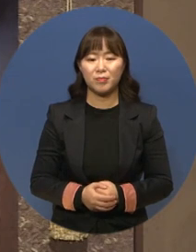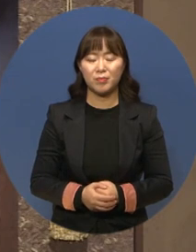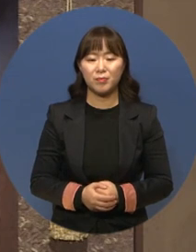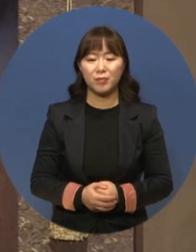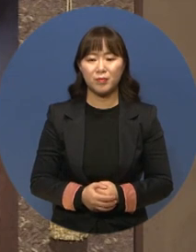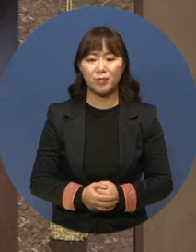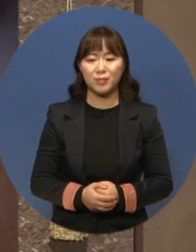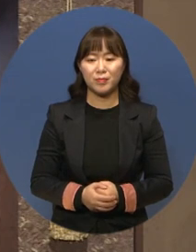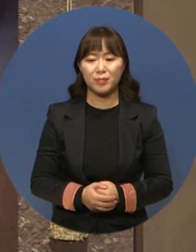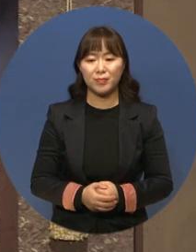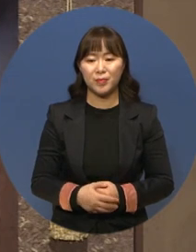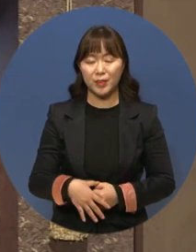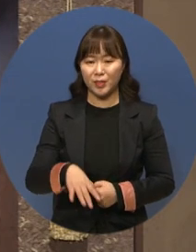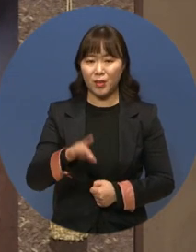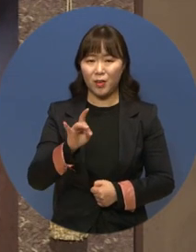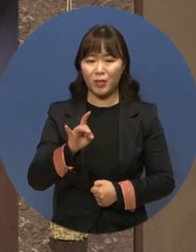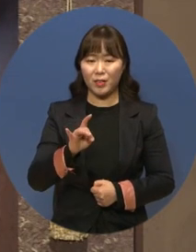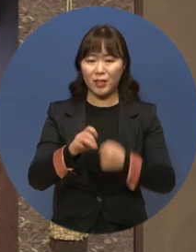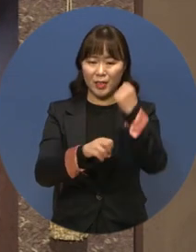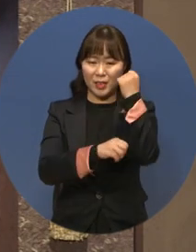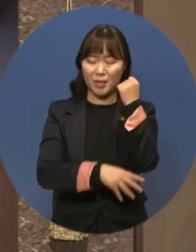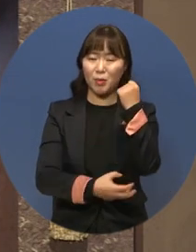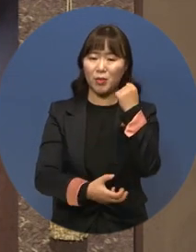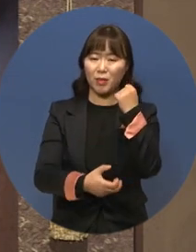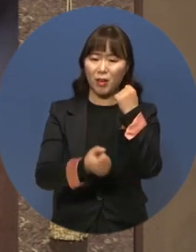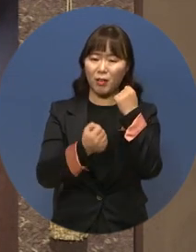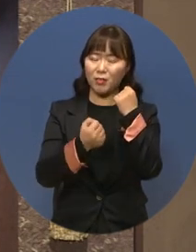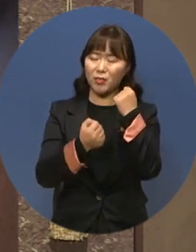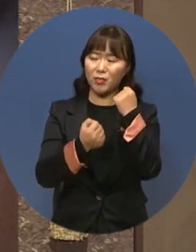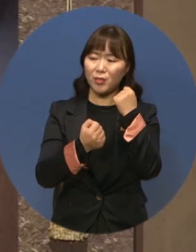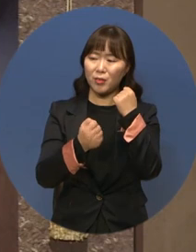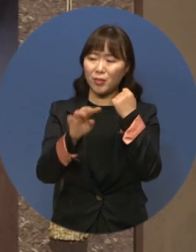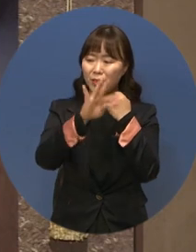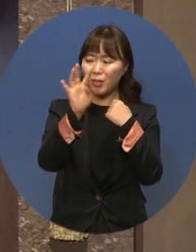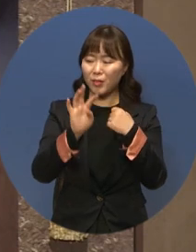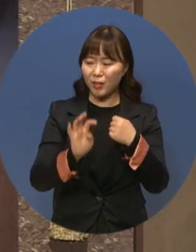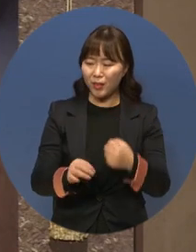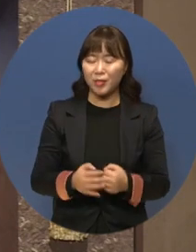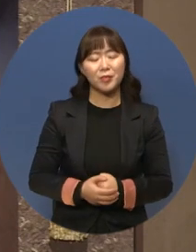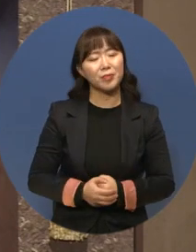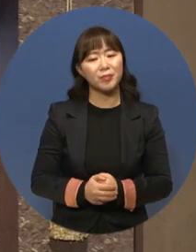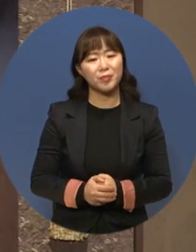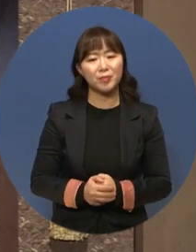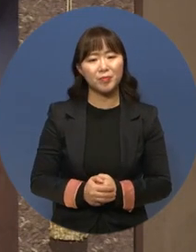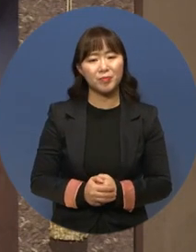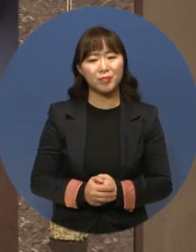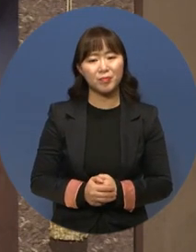어쨌든 그 발판을 삼으려고 그랬었을까요?